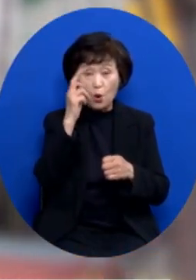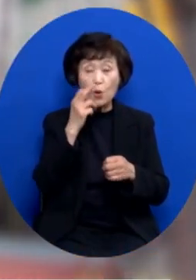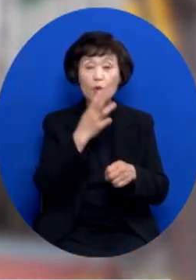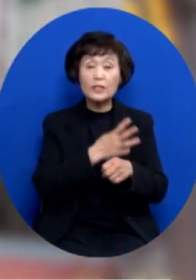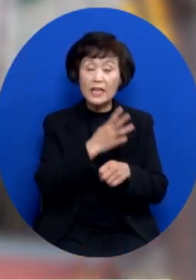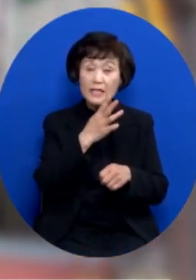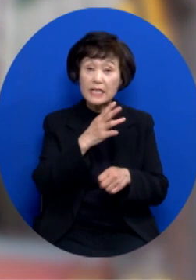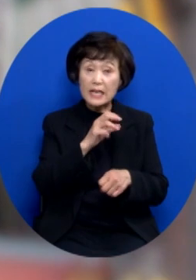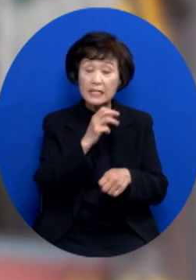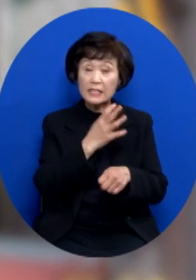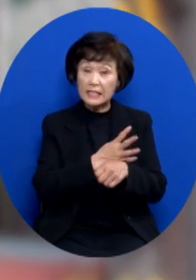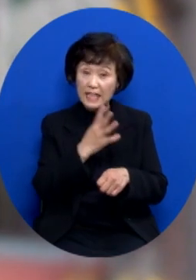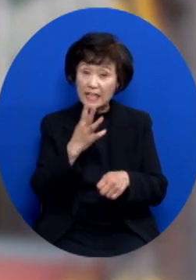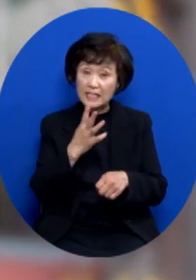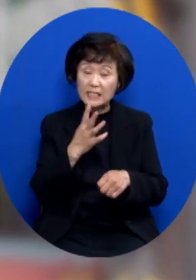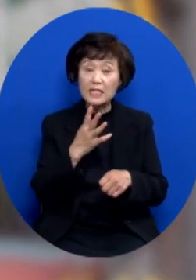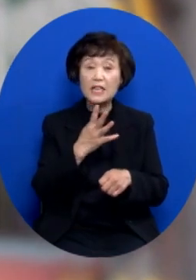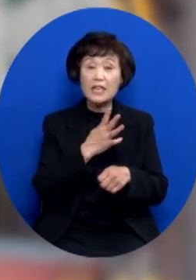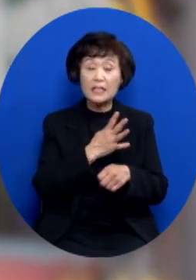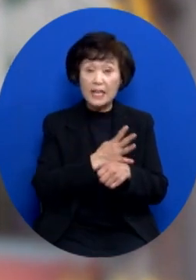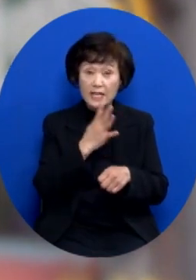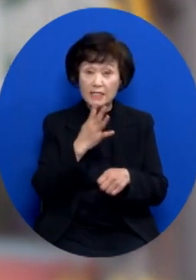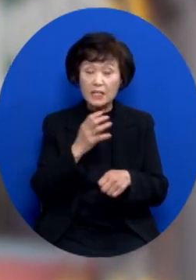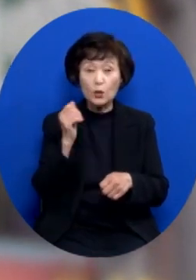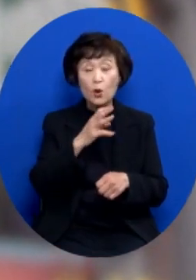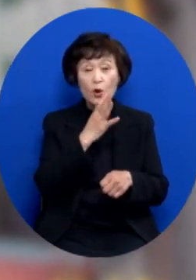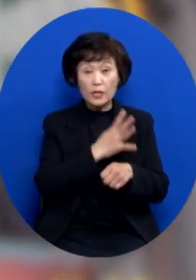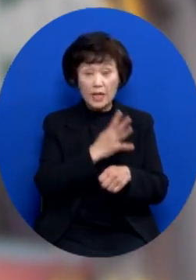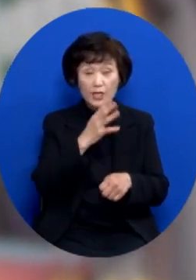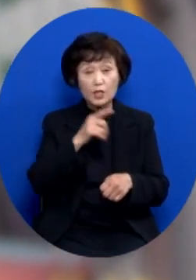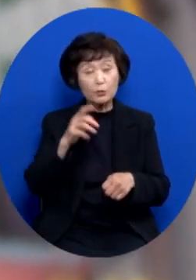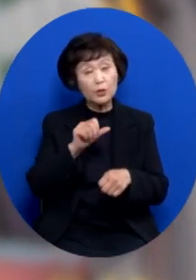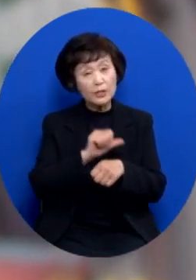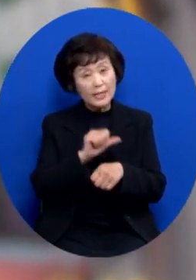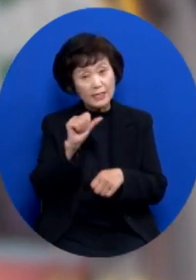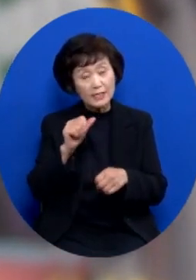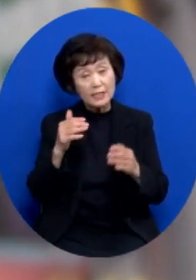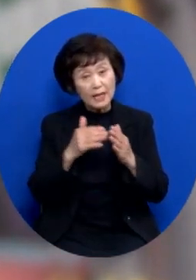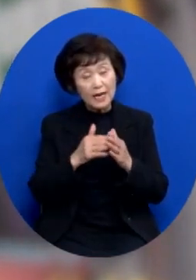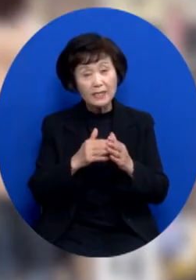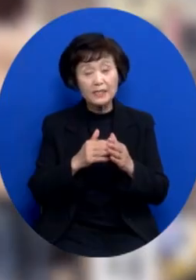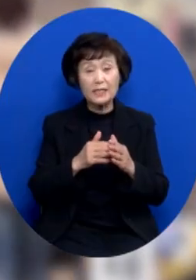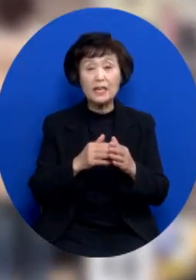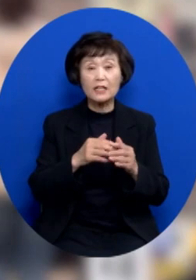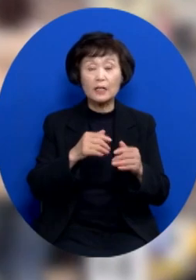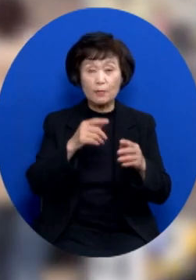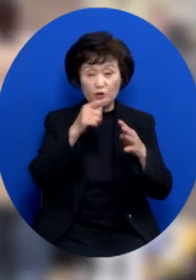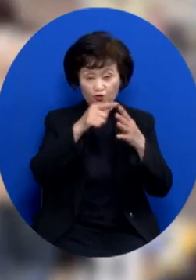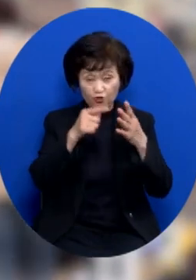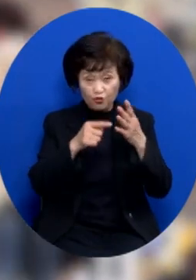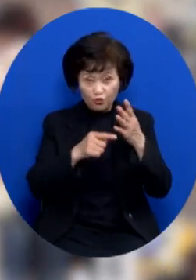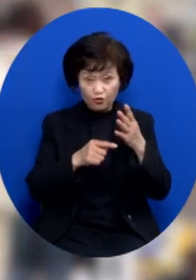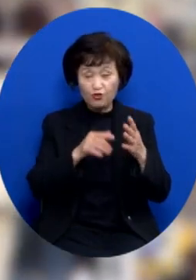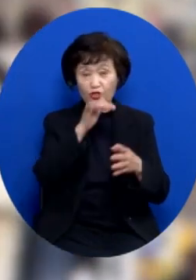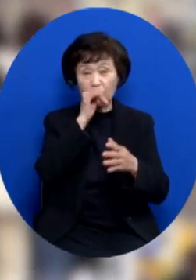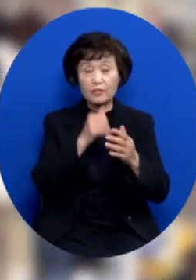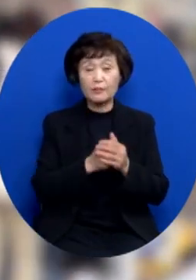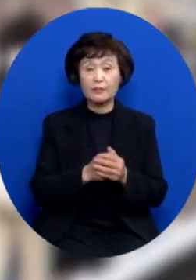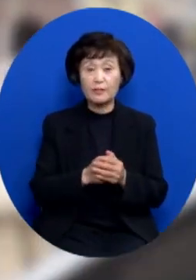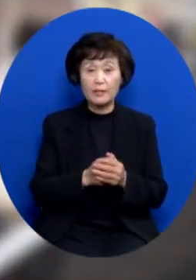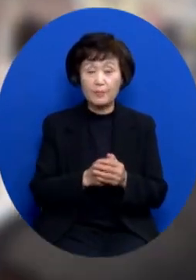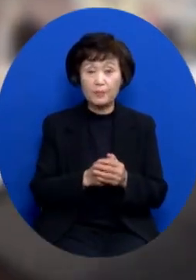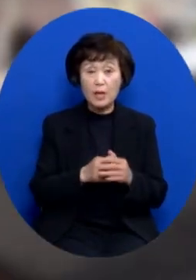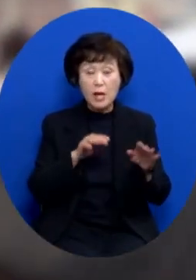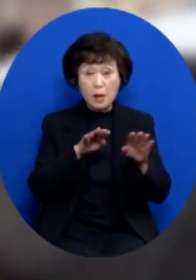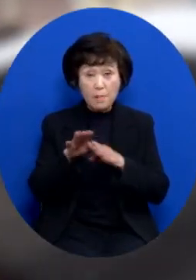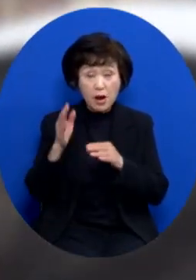4시 51.5%, 오후 4시에서 5시 44.4% 순이었습니다.